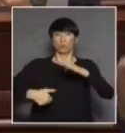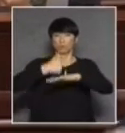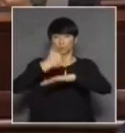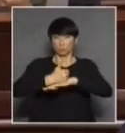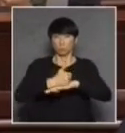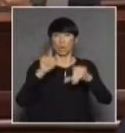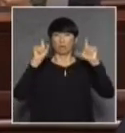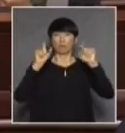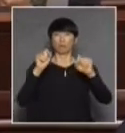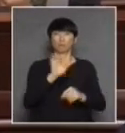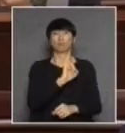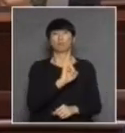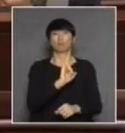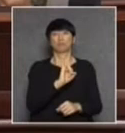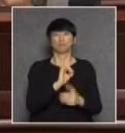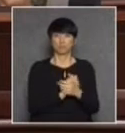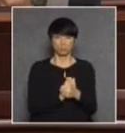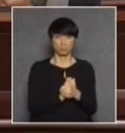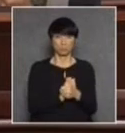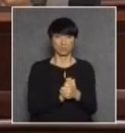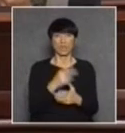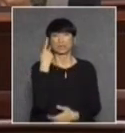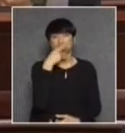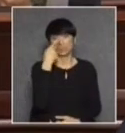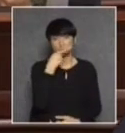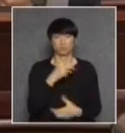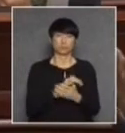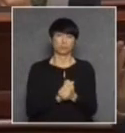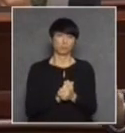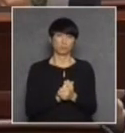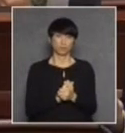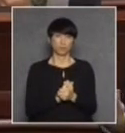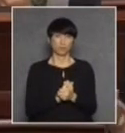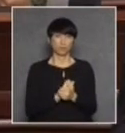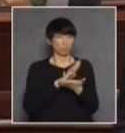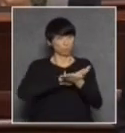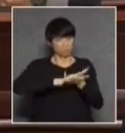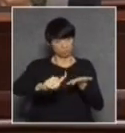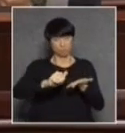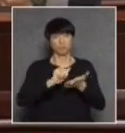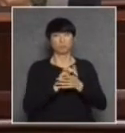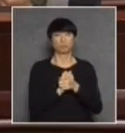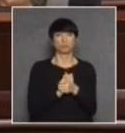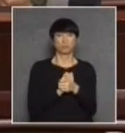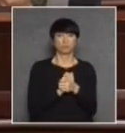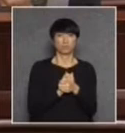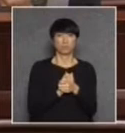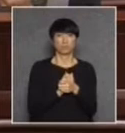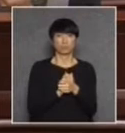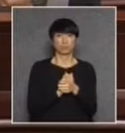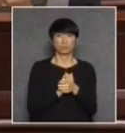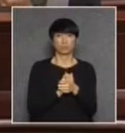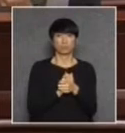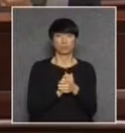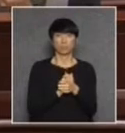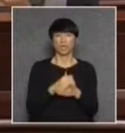主席，只是藉口。最清楚不過呢，如果不是，